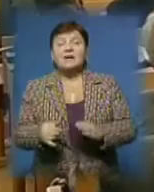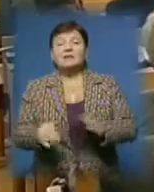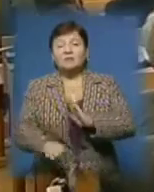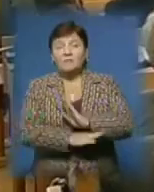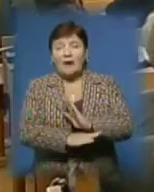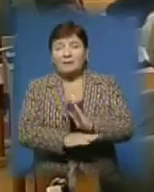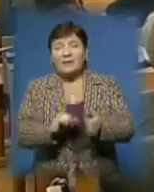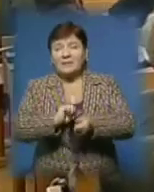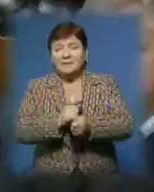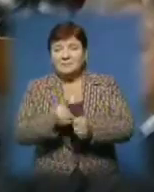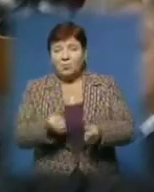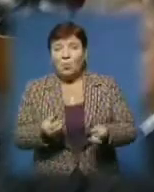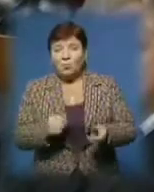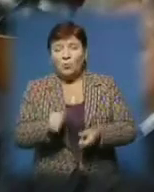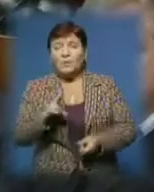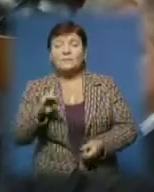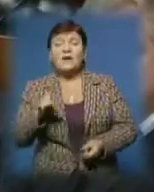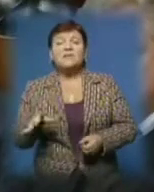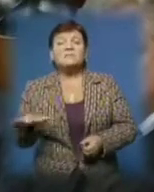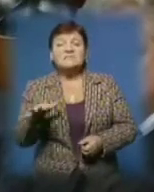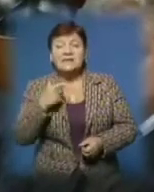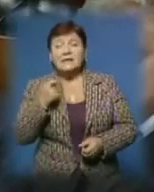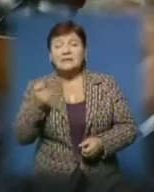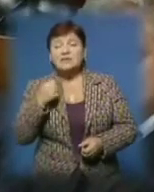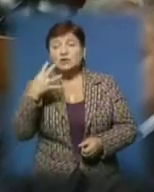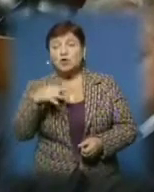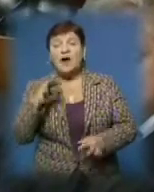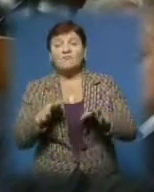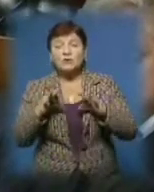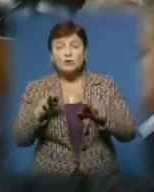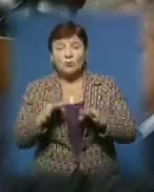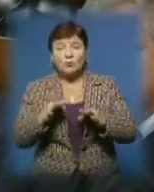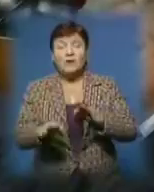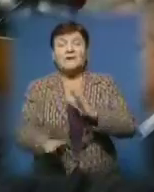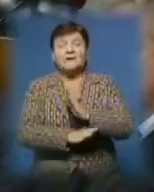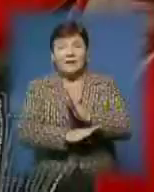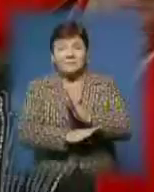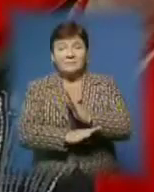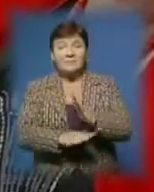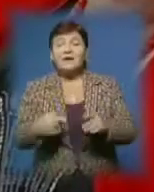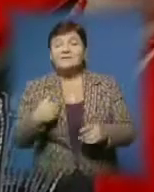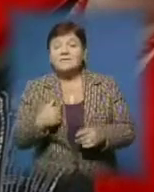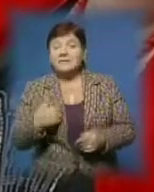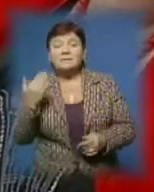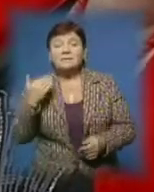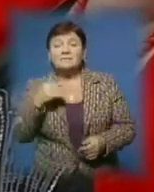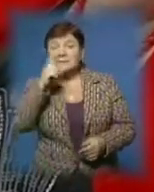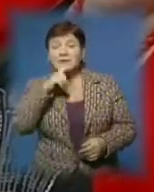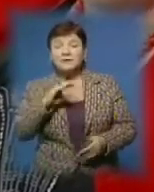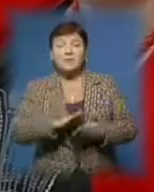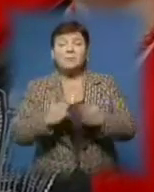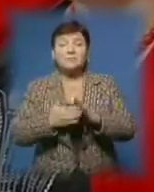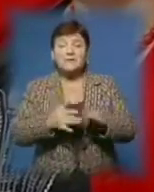дровами. Зокрема, у кожному закладі повинно бути не менше 40% паливних ресурсів. Реально ситуація гірша, адже дровами